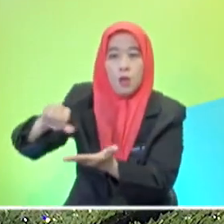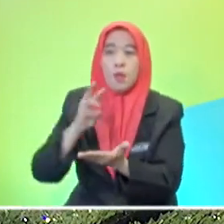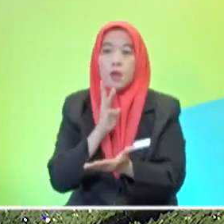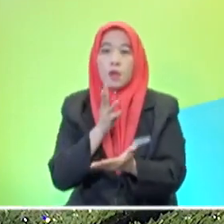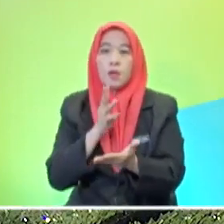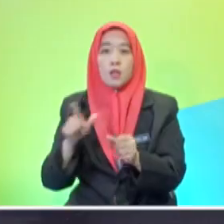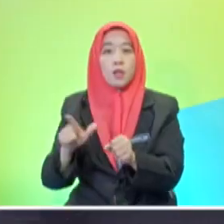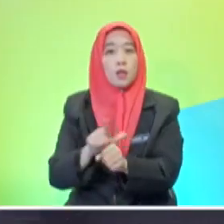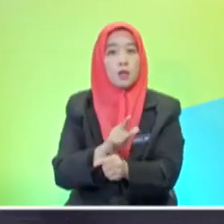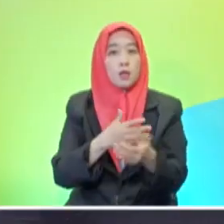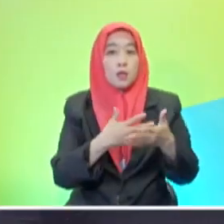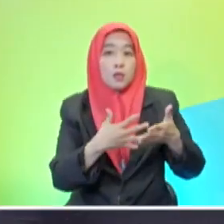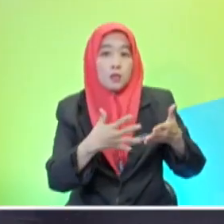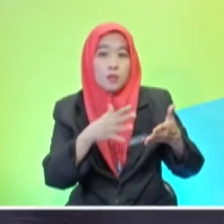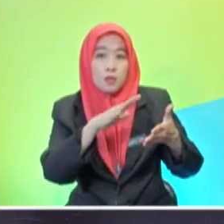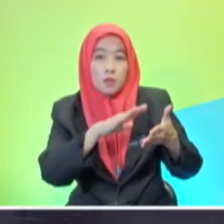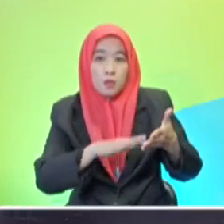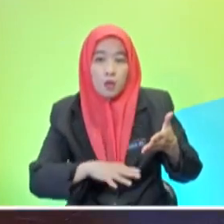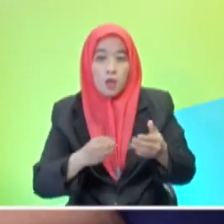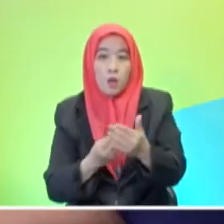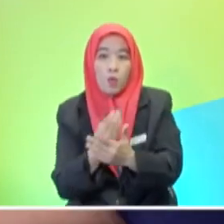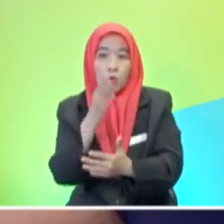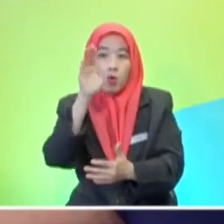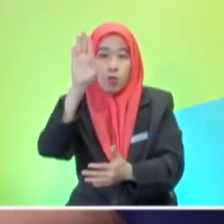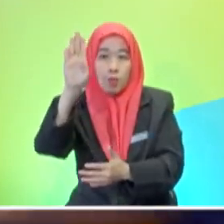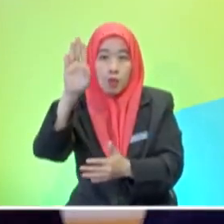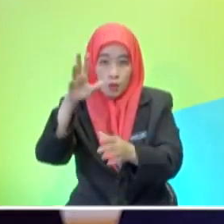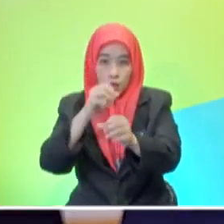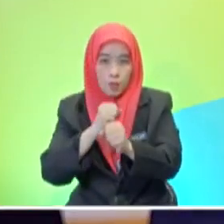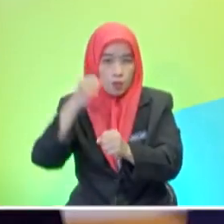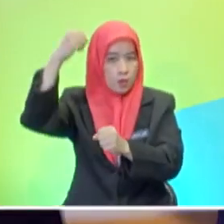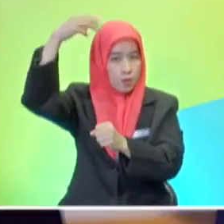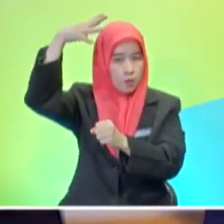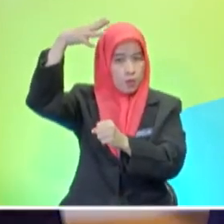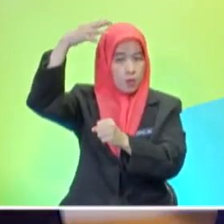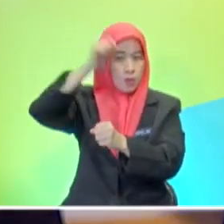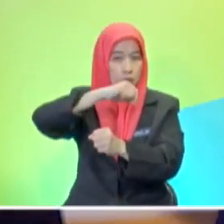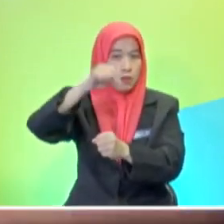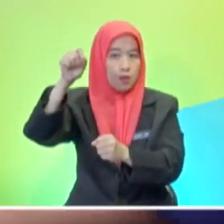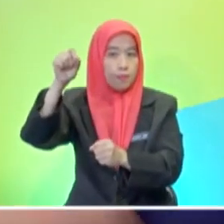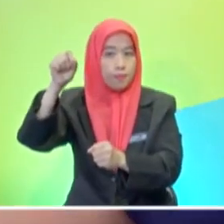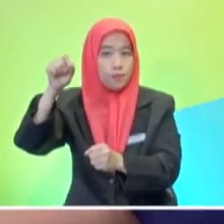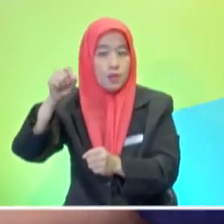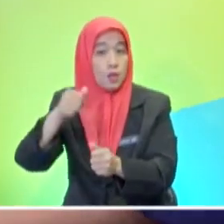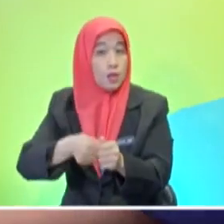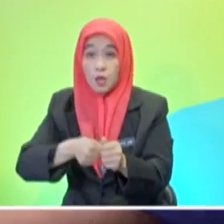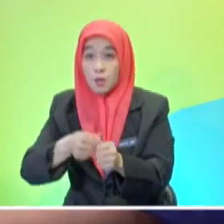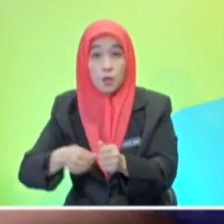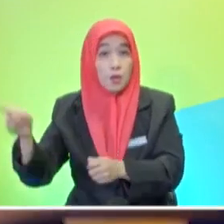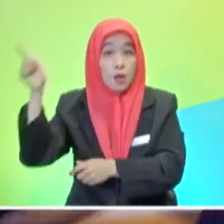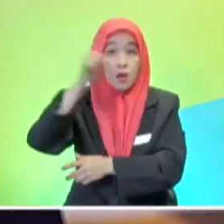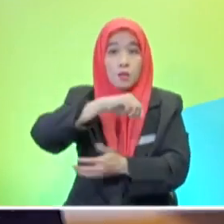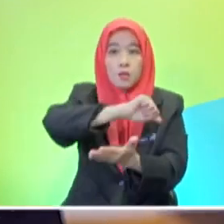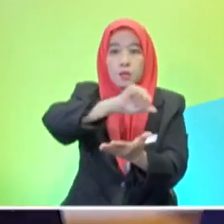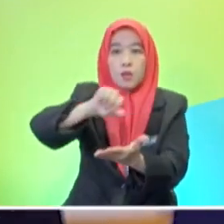eh. Okey. Okay. Untuk pokok B, dapat tak cahaya matahari? Dapat, cikgu. Dan air? Cikgu sebut tentang siram setiap hari. Jadi